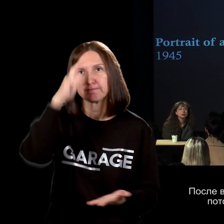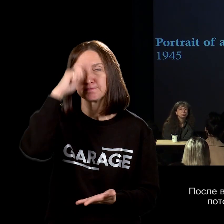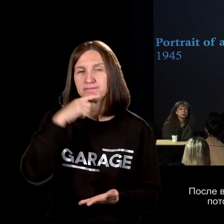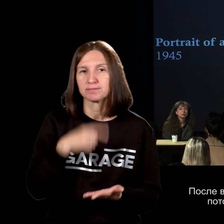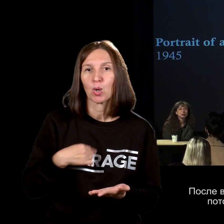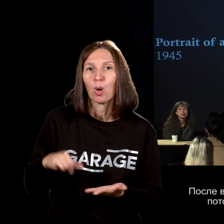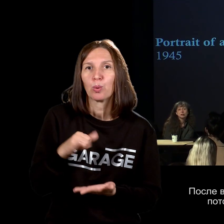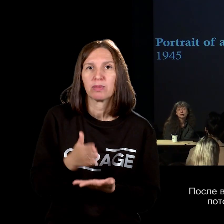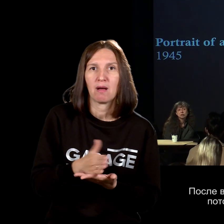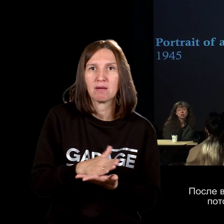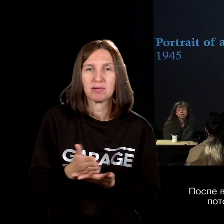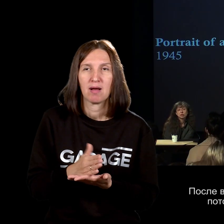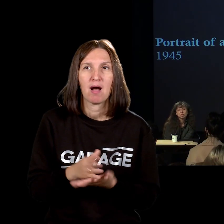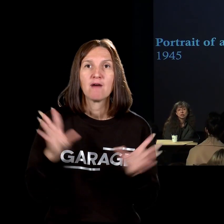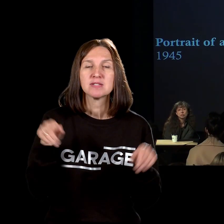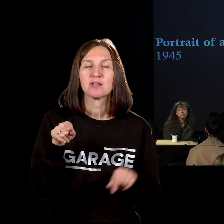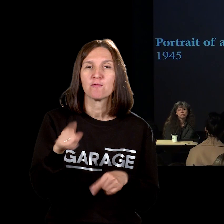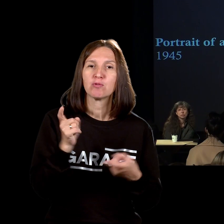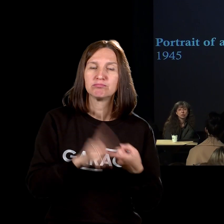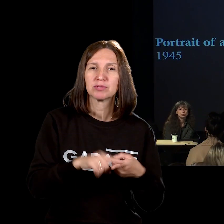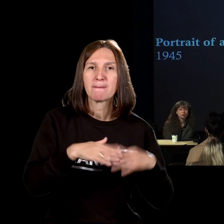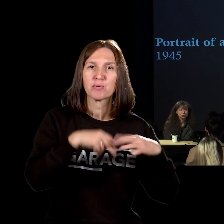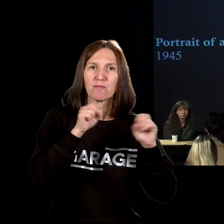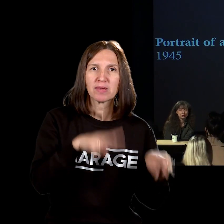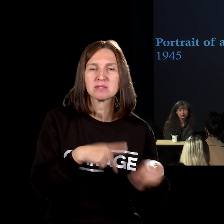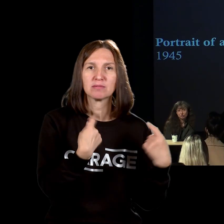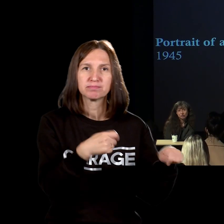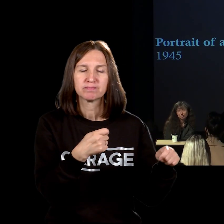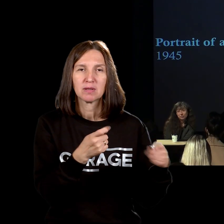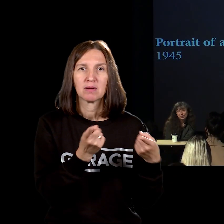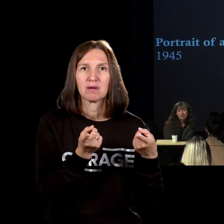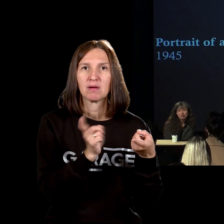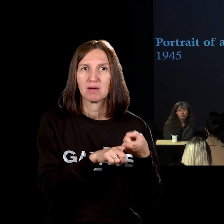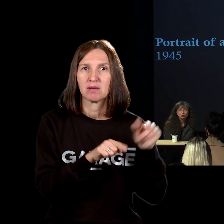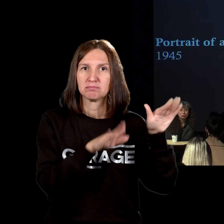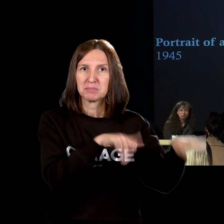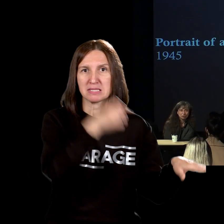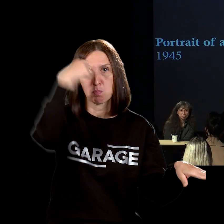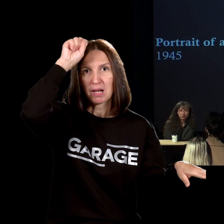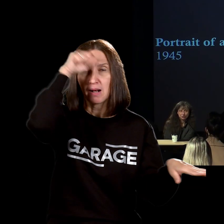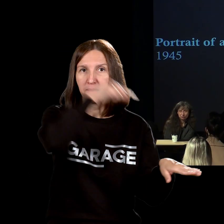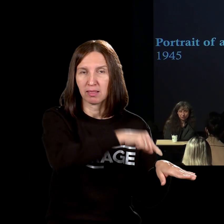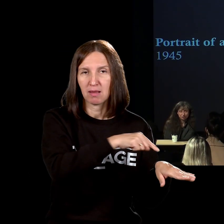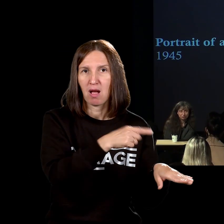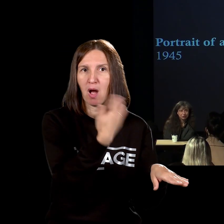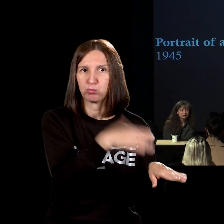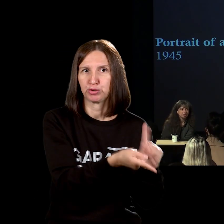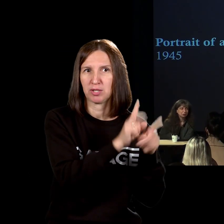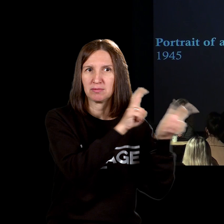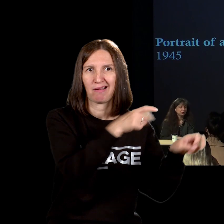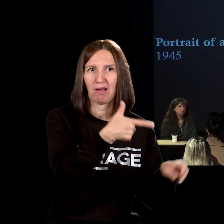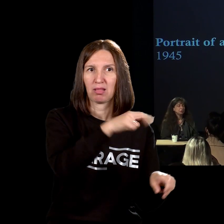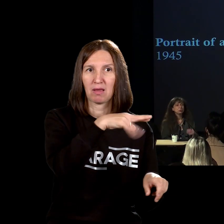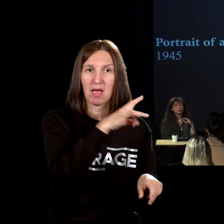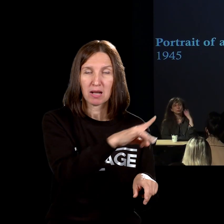потому что все его профессиональные контакты, они в Германии, которая стала ГДР, дом у него в Германии, которая стала ФРГ,